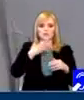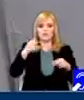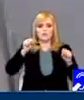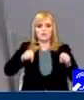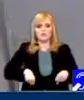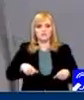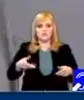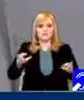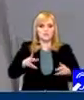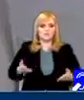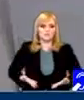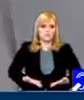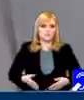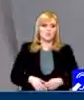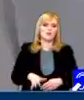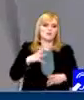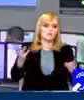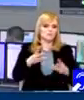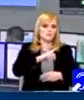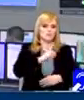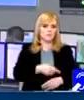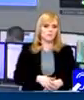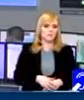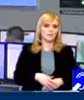să supraviețuiască în încăperea cuprinsă de flăcări.